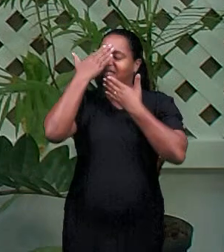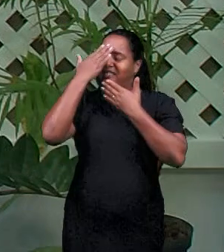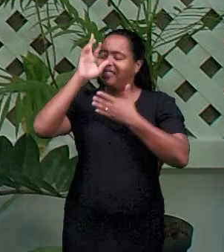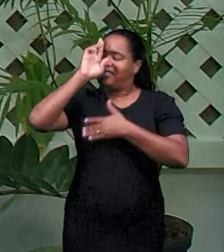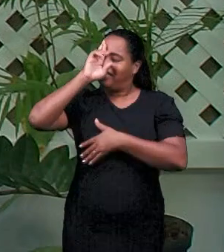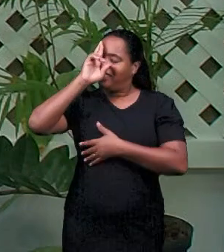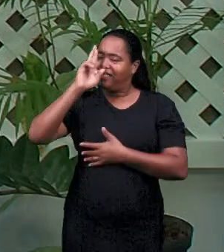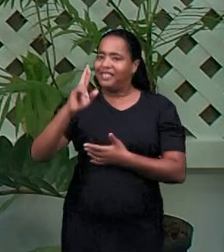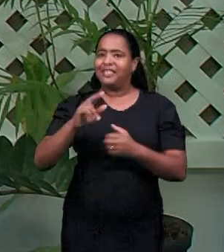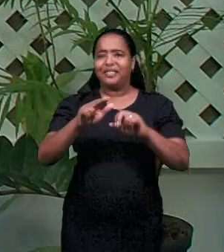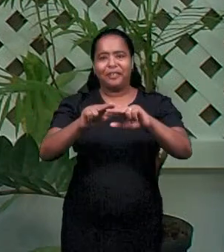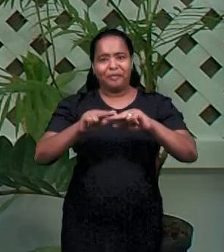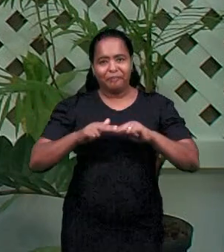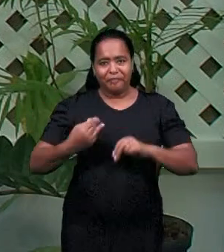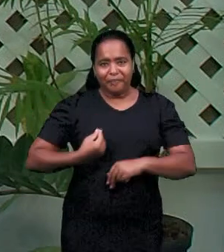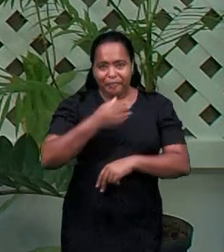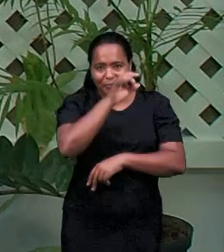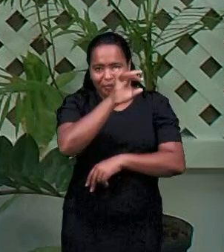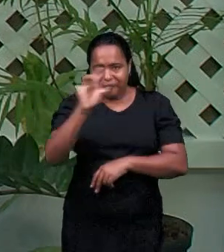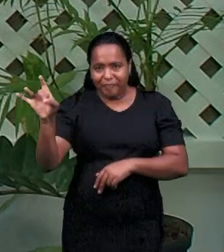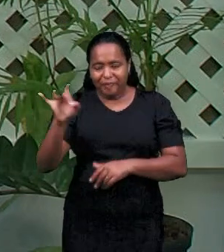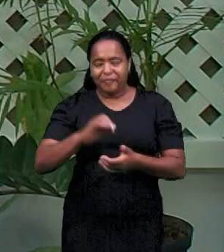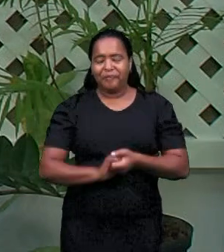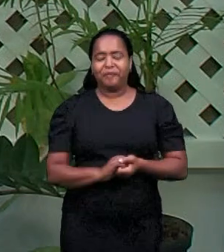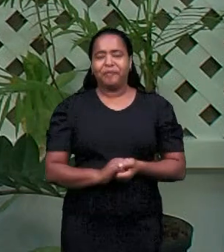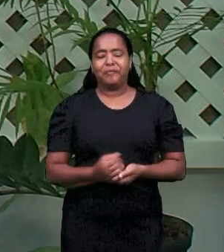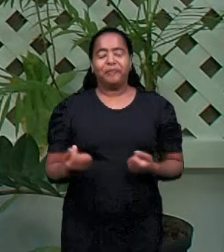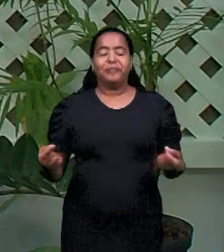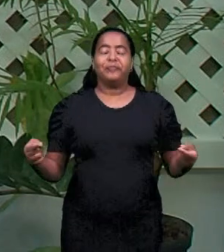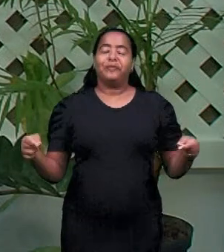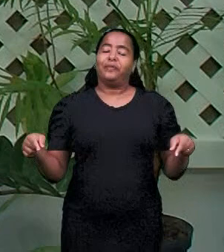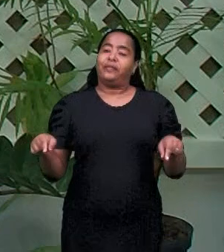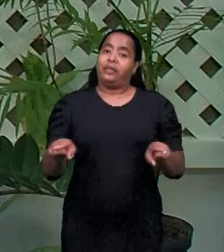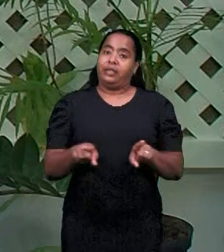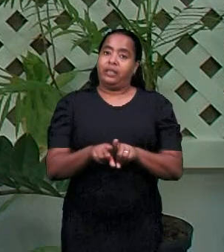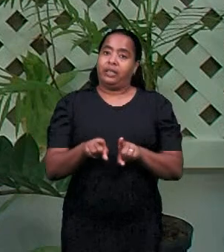cela. Aussi, j'aimerais faire référence au groupe des frères